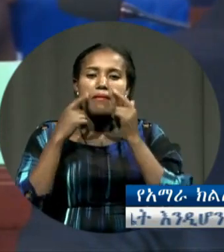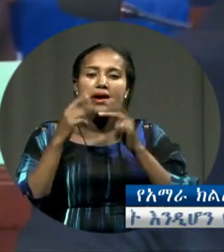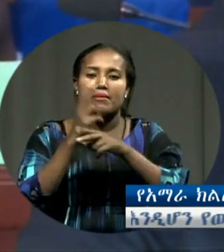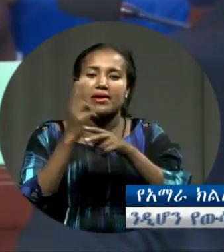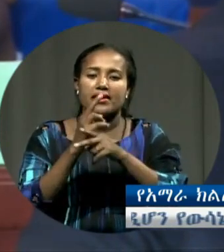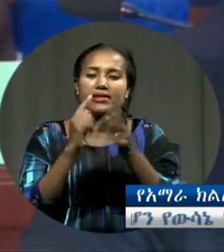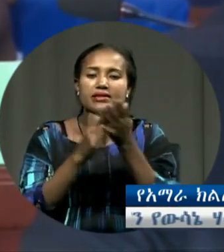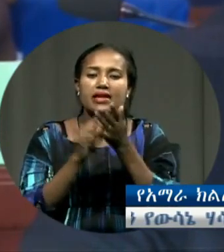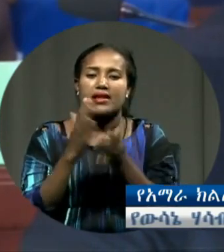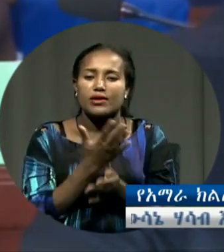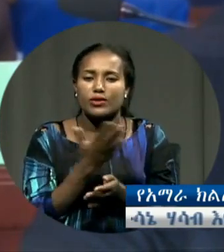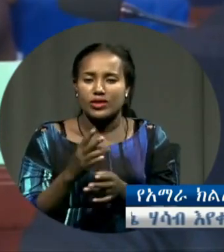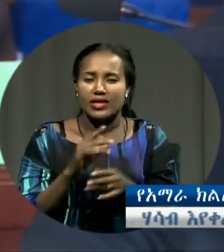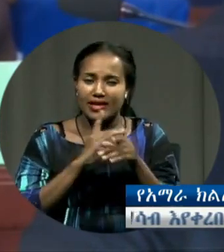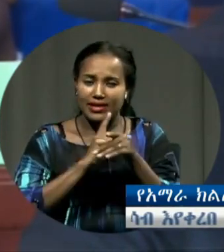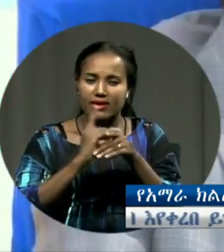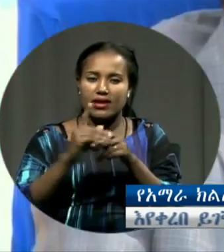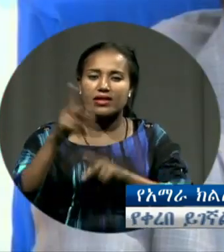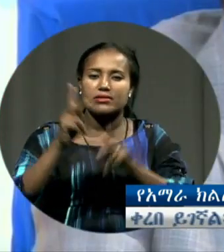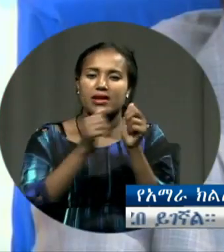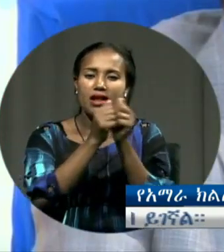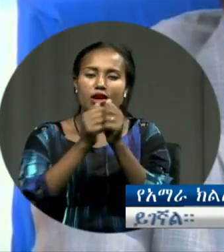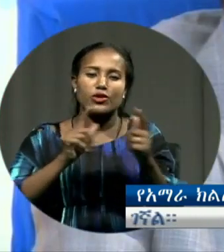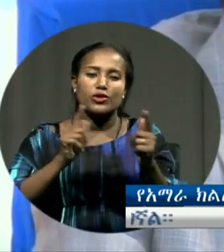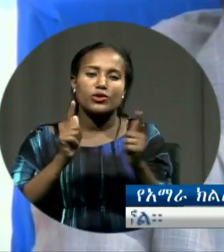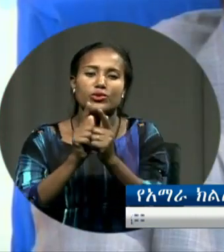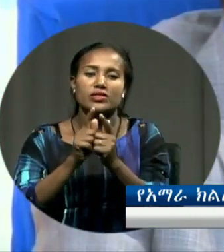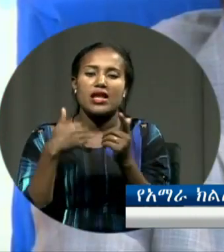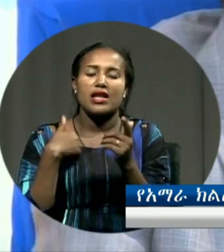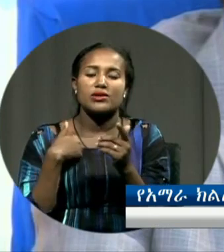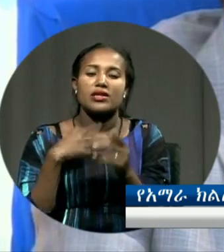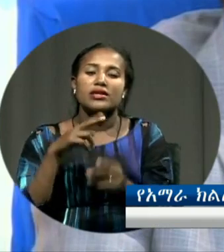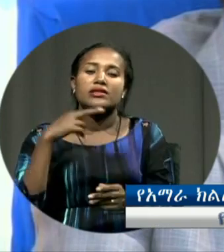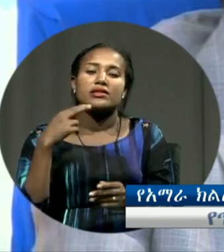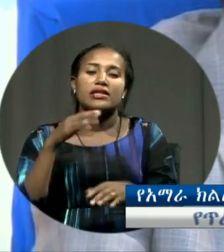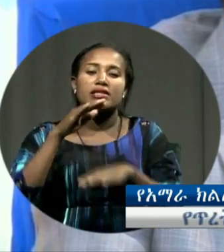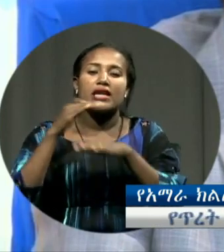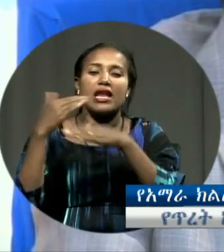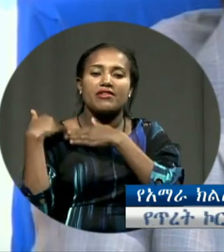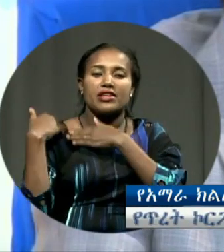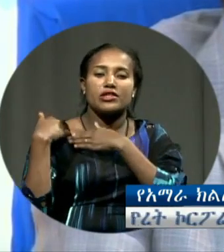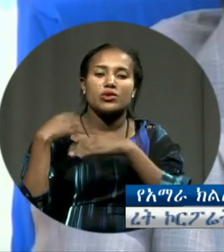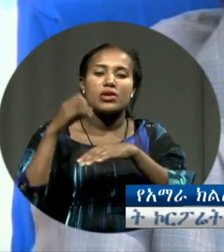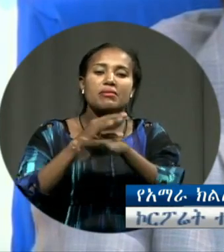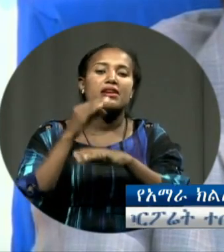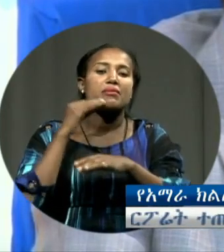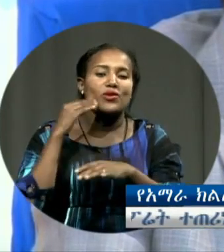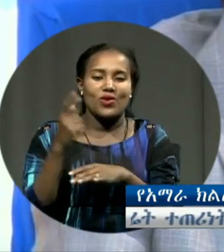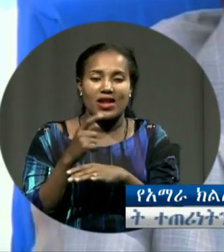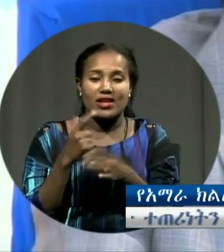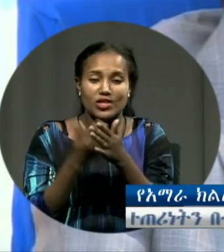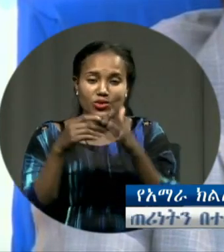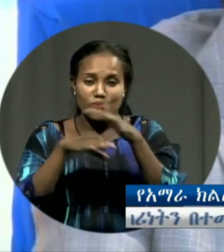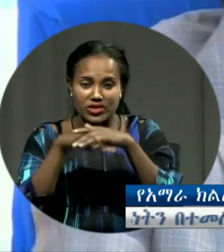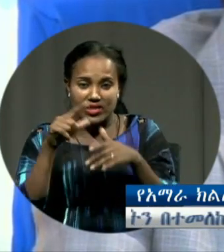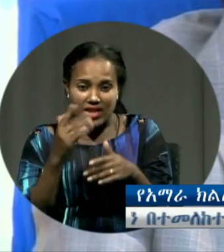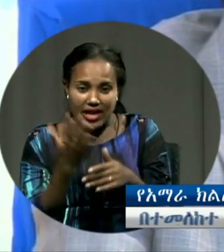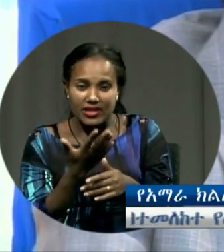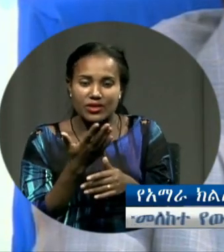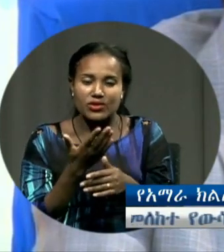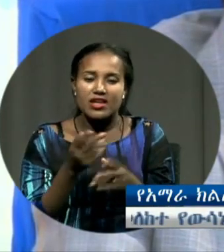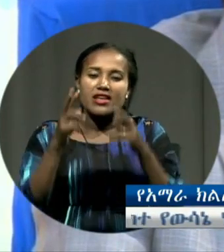የተመሳሰሉ እነዚህ ቀጥታ ከህዝብ ጋር ግንኙነት ስላላቸው ተጠያቂነታቸው ለምክር ቤቶች ይሆናሉ ማለት ነው። ከዚያ ውጭ ግን እንዲህ አይነት እንትኖች